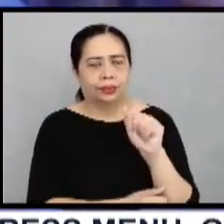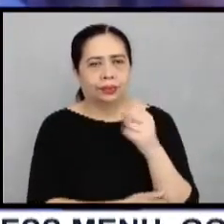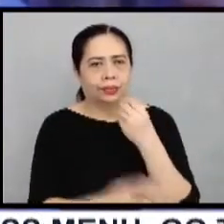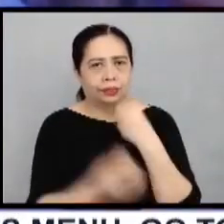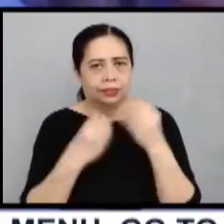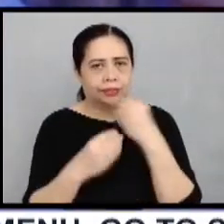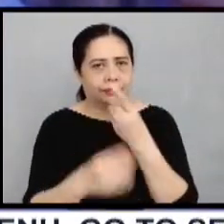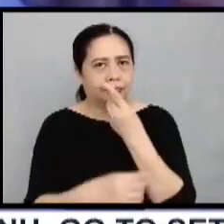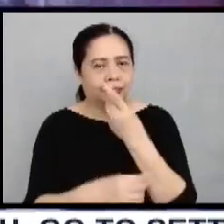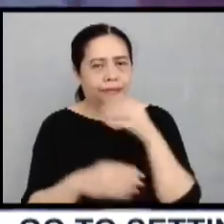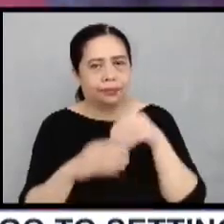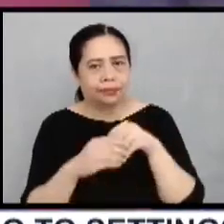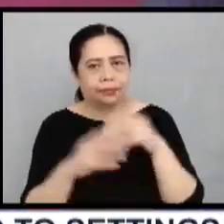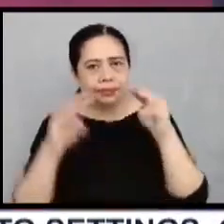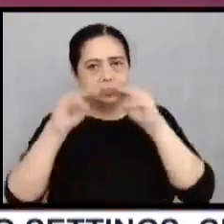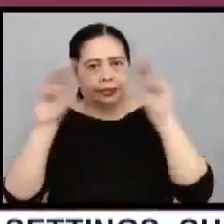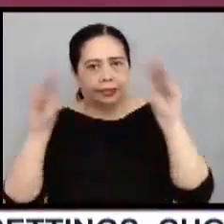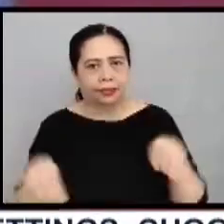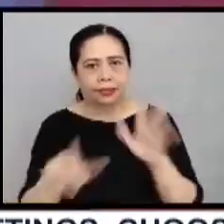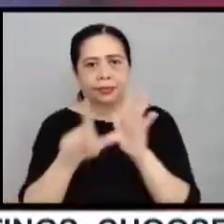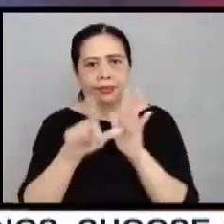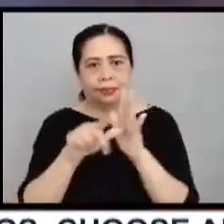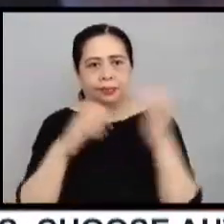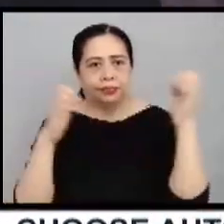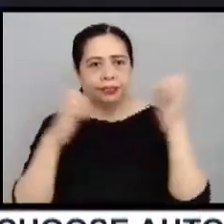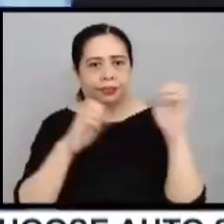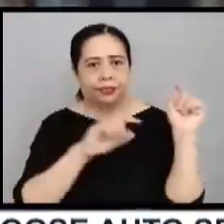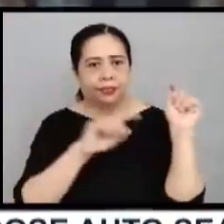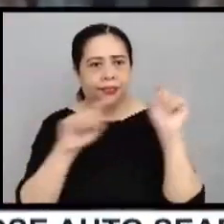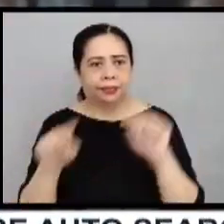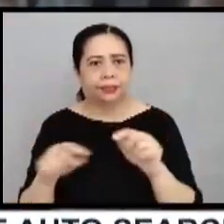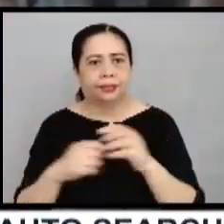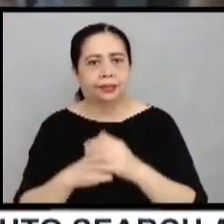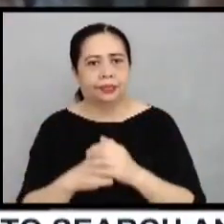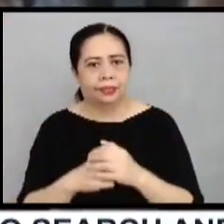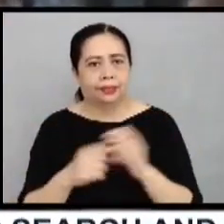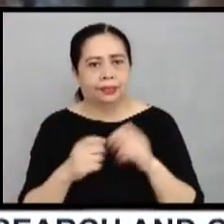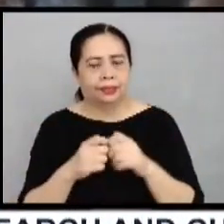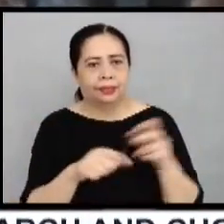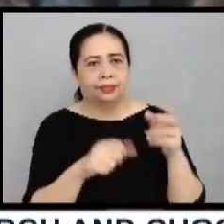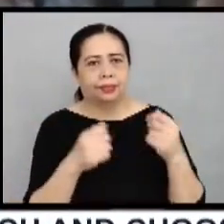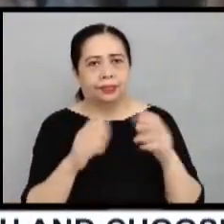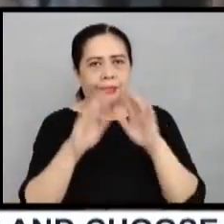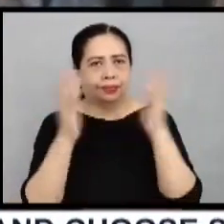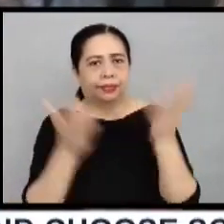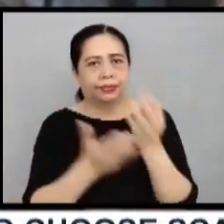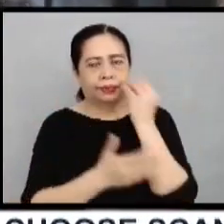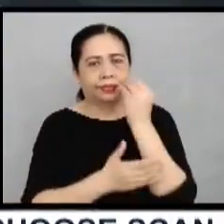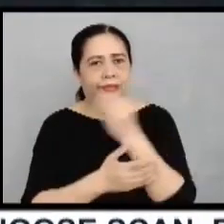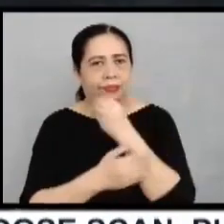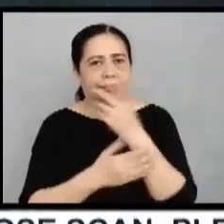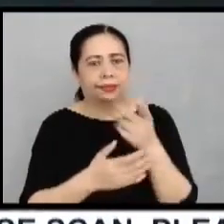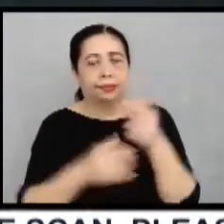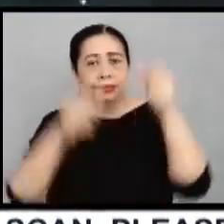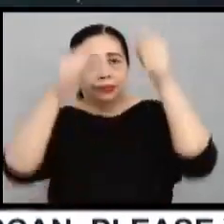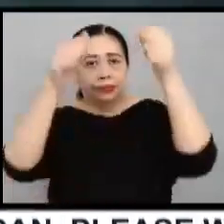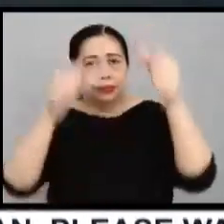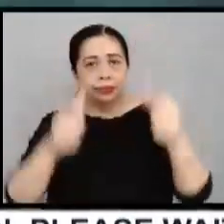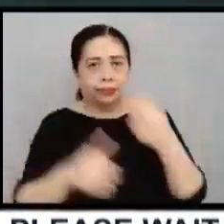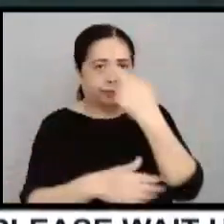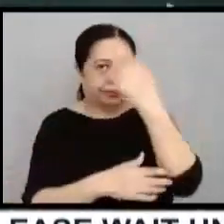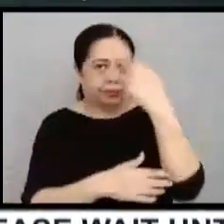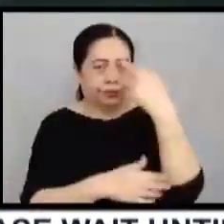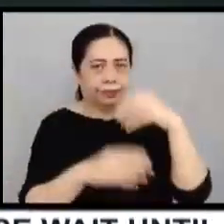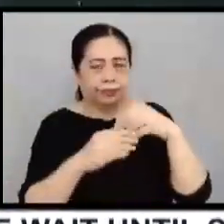Malacañang. Mamaya naman ay inaasang dadalo si Fiala sa wreath-laying ceremony sa bantayog ni Dr. Jose Rizal sa